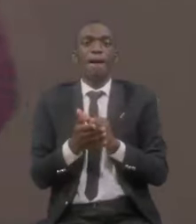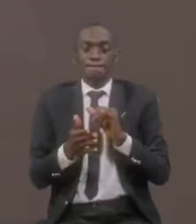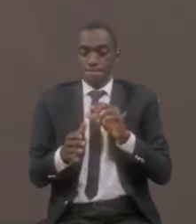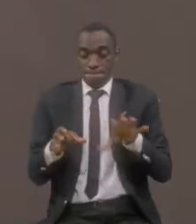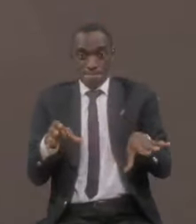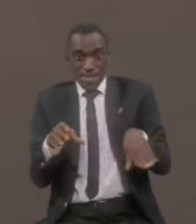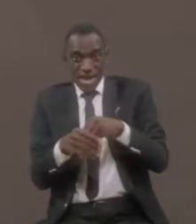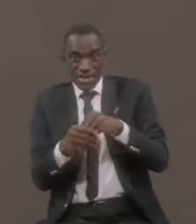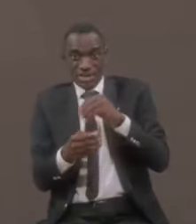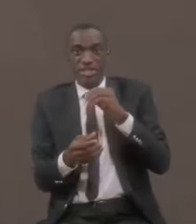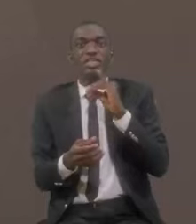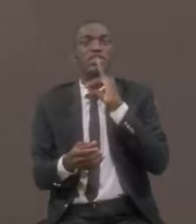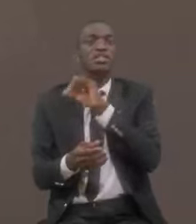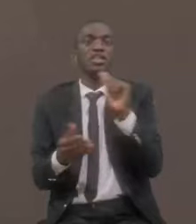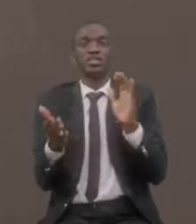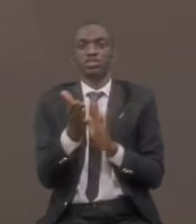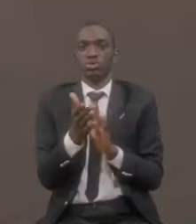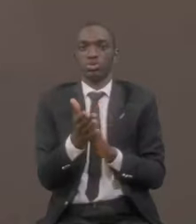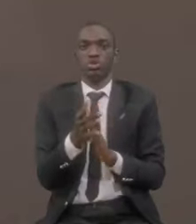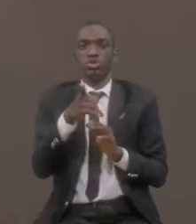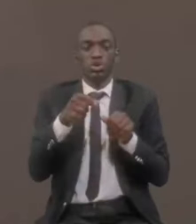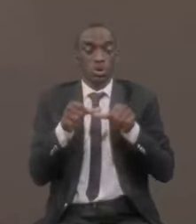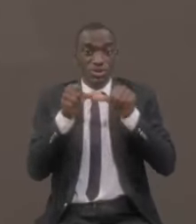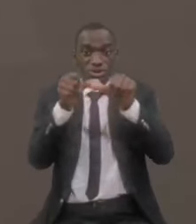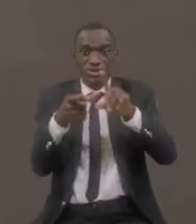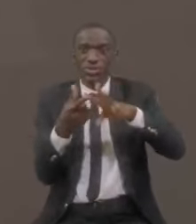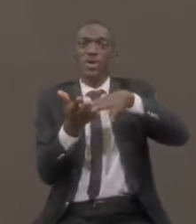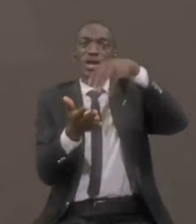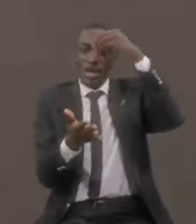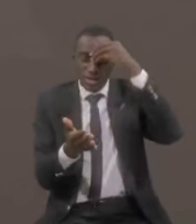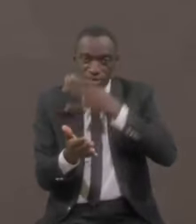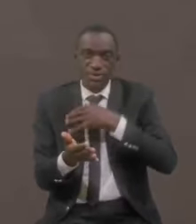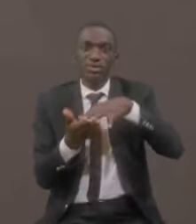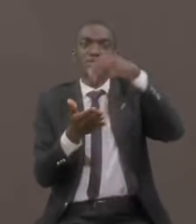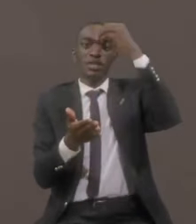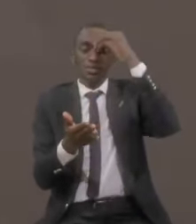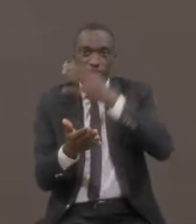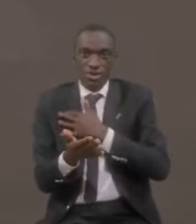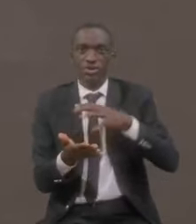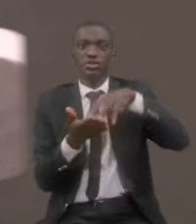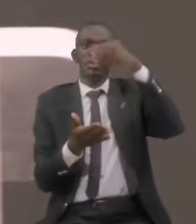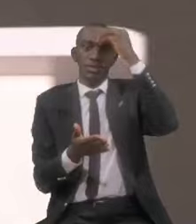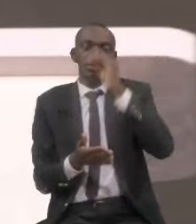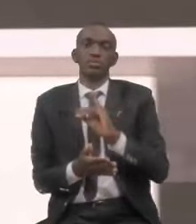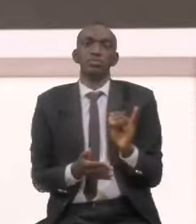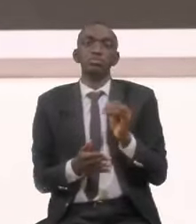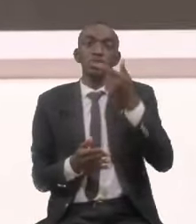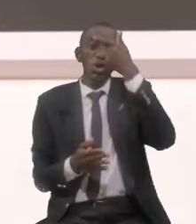Tu continues à apprendre et apprendre et apprendre. Parce que peu